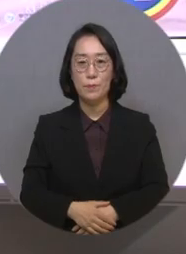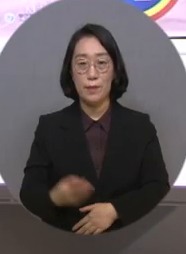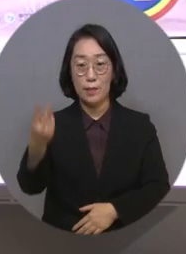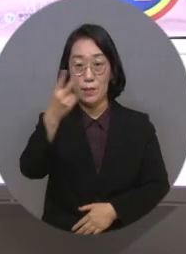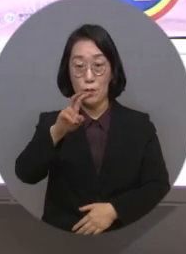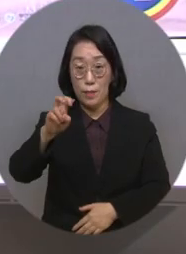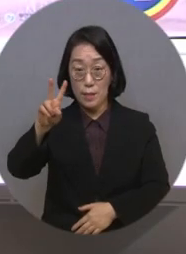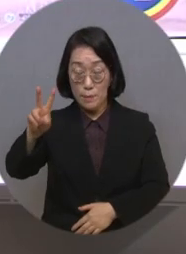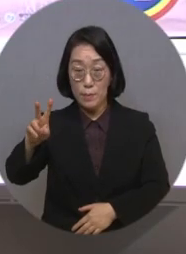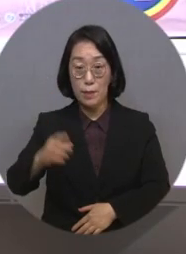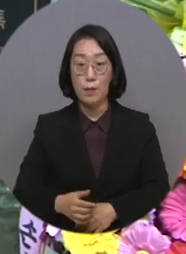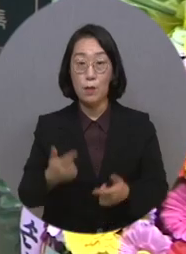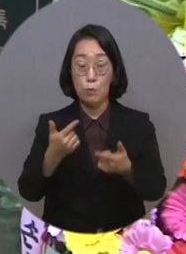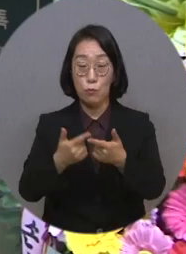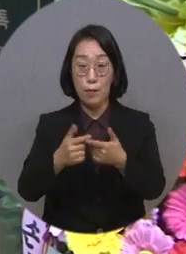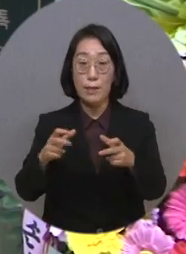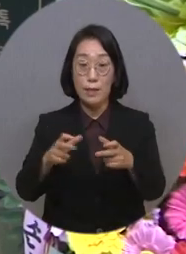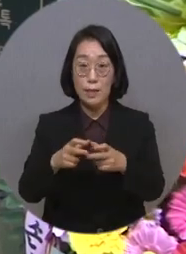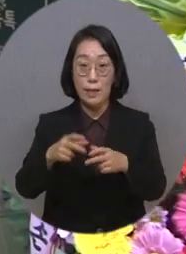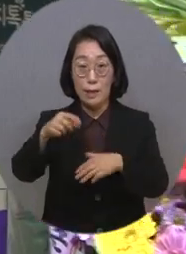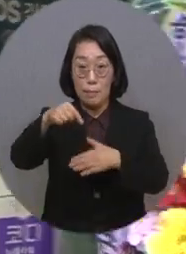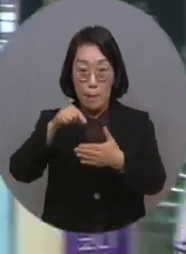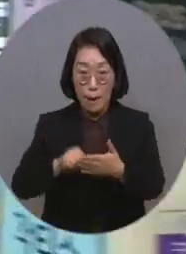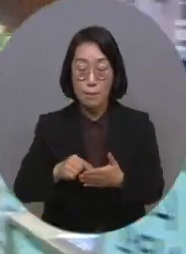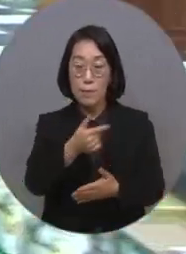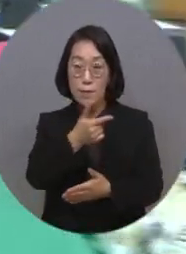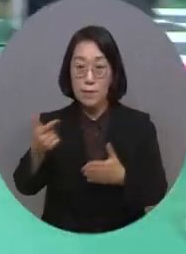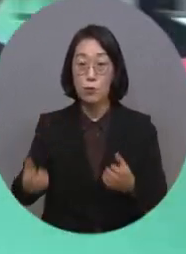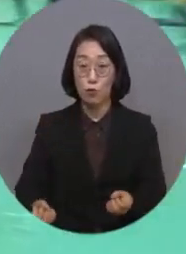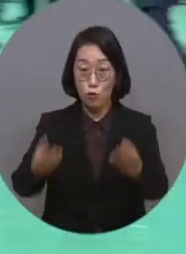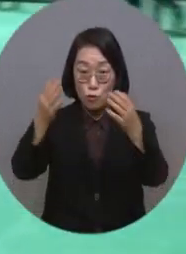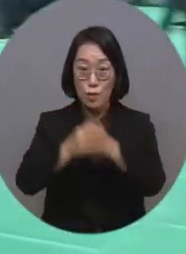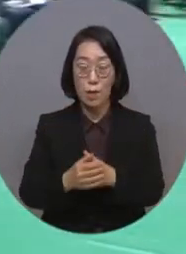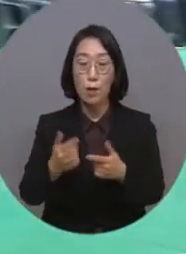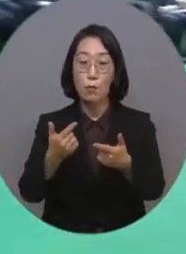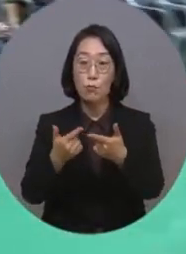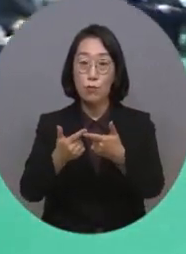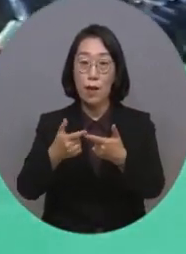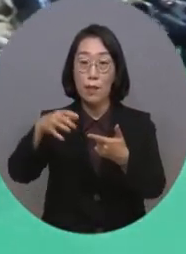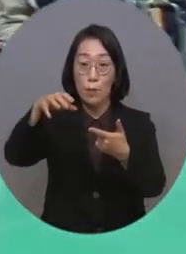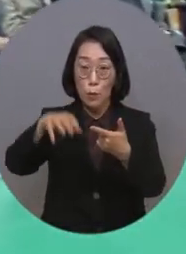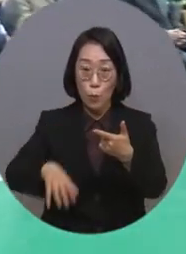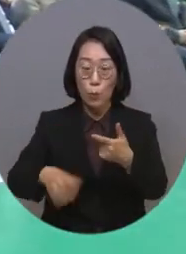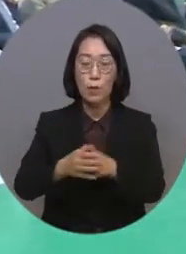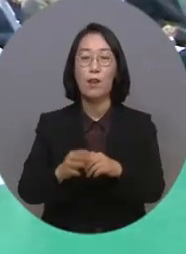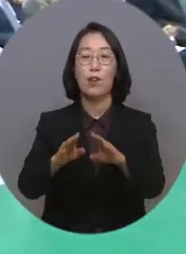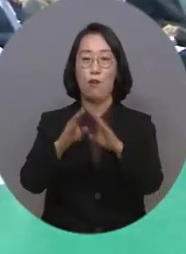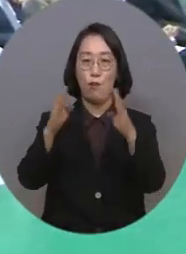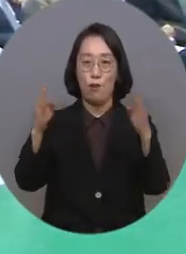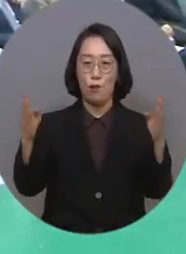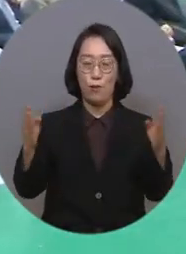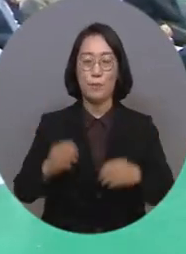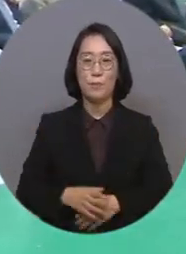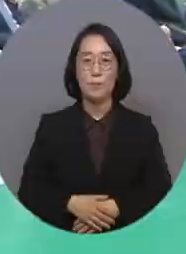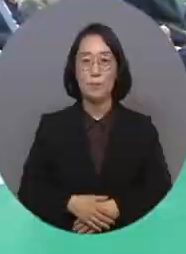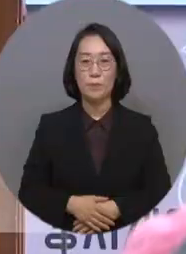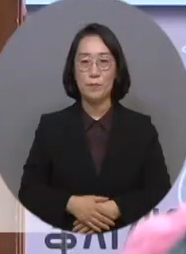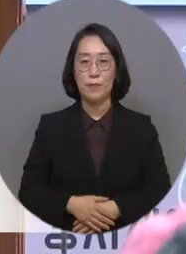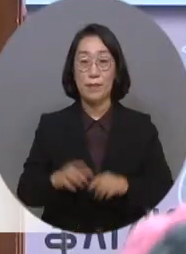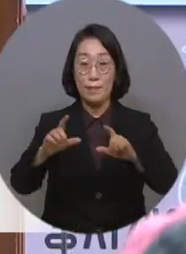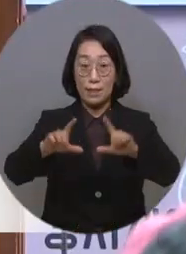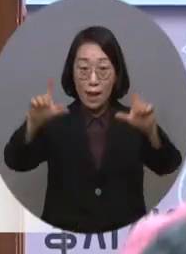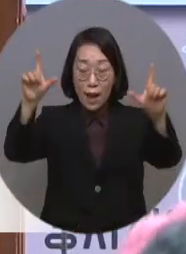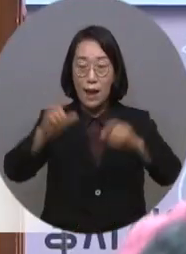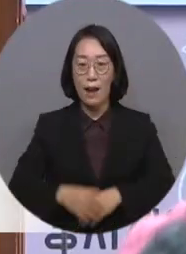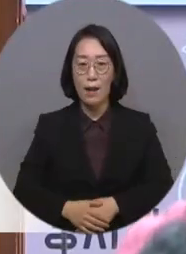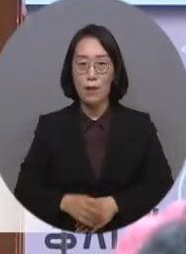2022 부산 장애인 한마음 대축제가 지난 6일 부산 강서체육공원 실내체육관에서 열렸습니다. 이날